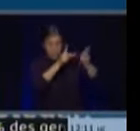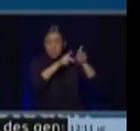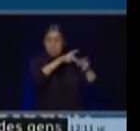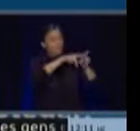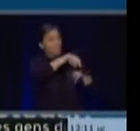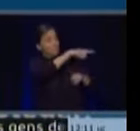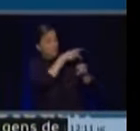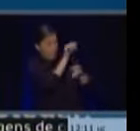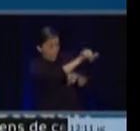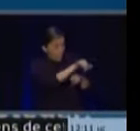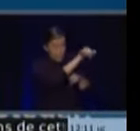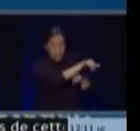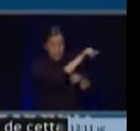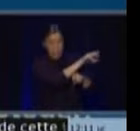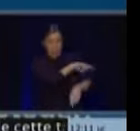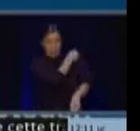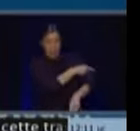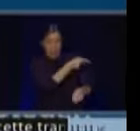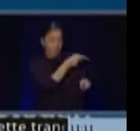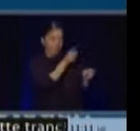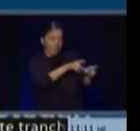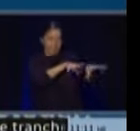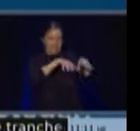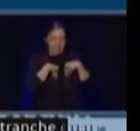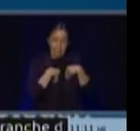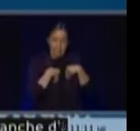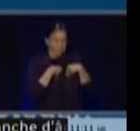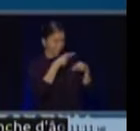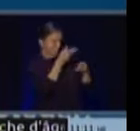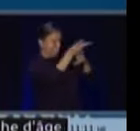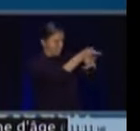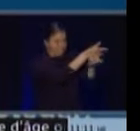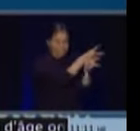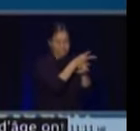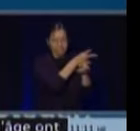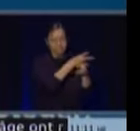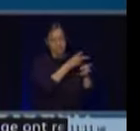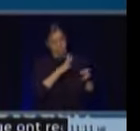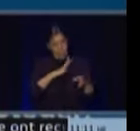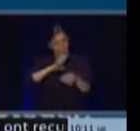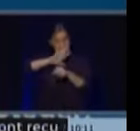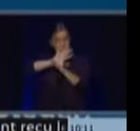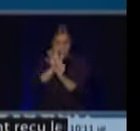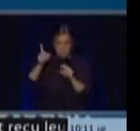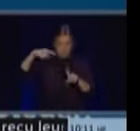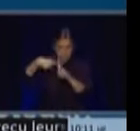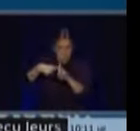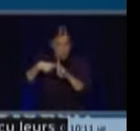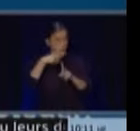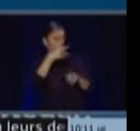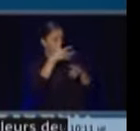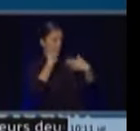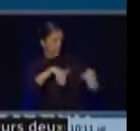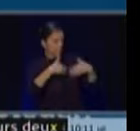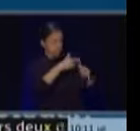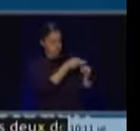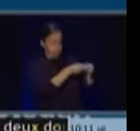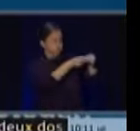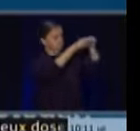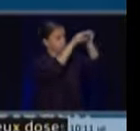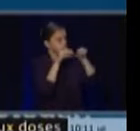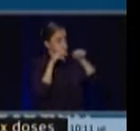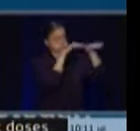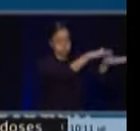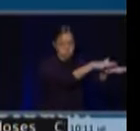veut dire que ça ajoute au travail du personnel du réseau de la santé, parce qu'on veut continuer